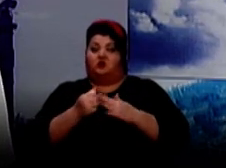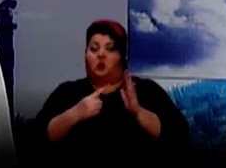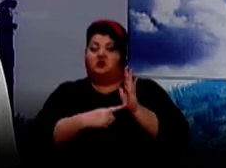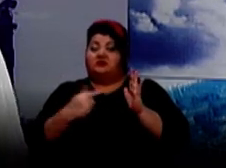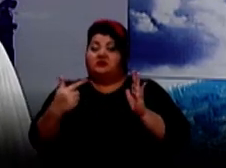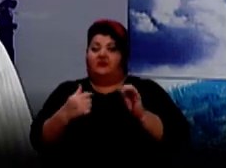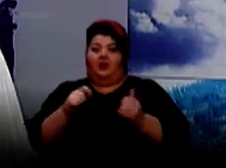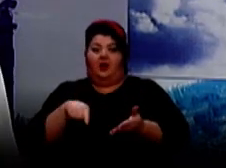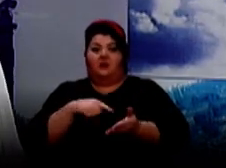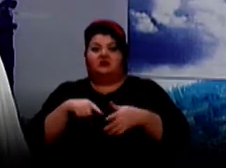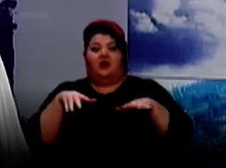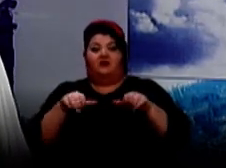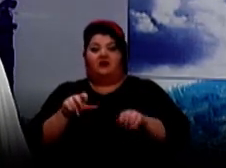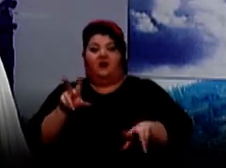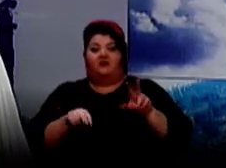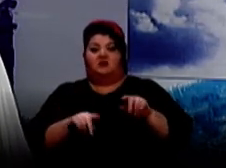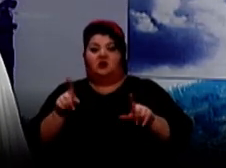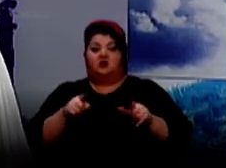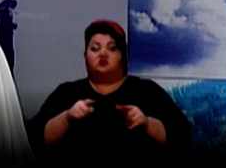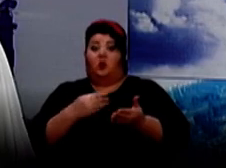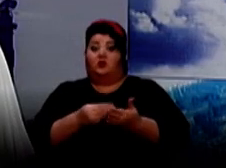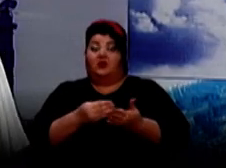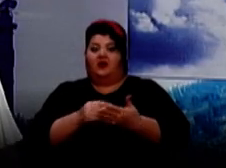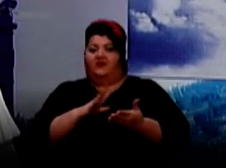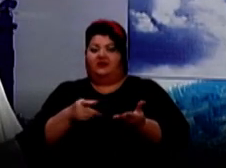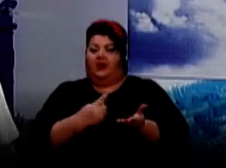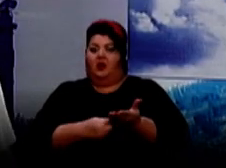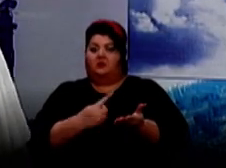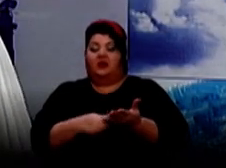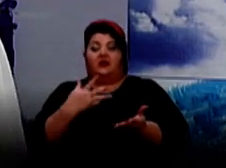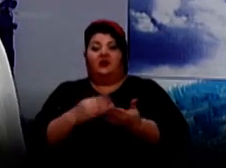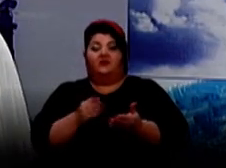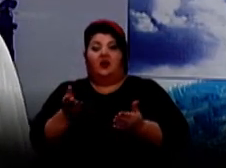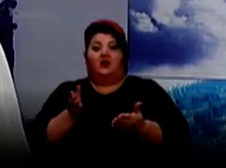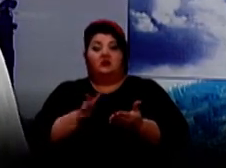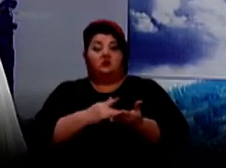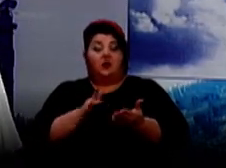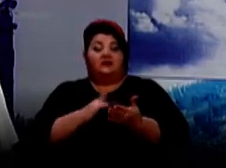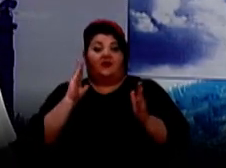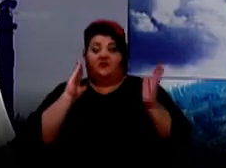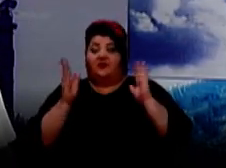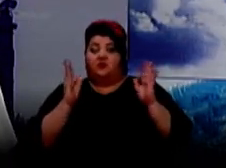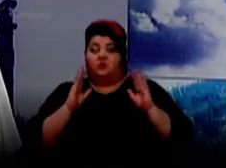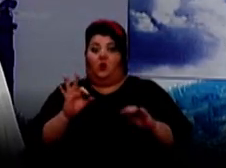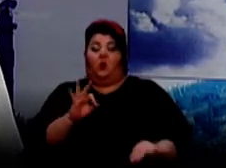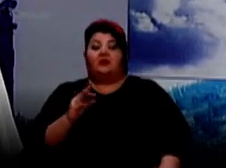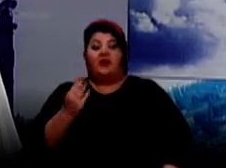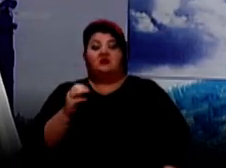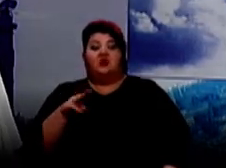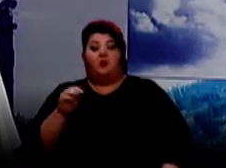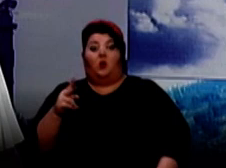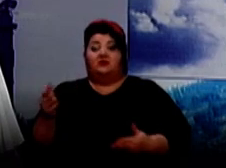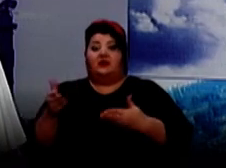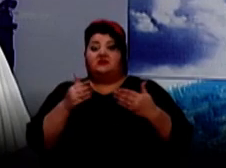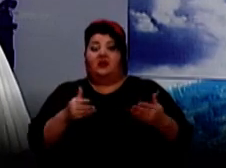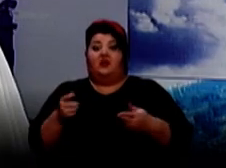а міська влада вважає, що тариф не обґрунтований. На своїй сторінці у Фейсбук секретар Полтавської міської ради Олександр Шамота закликав